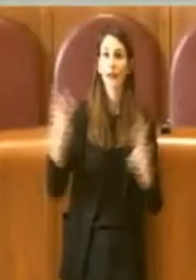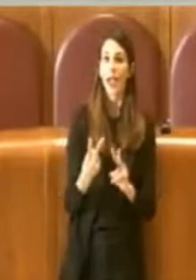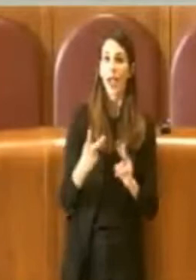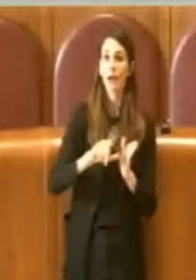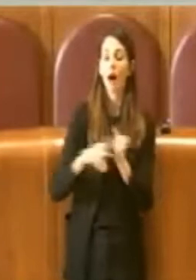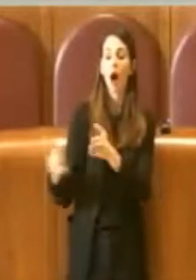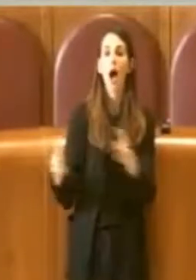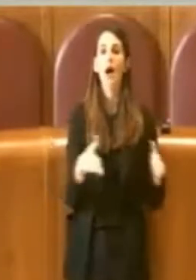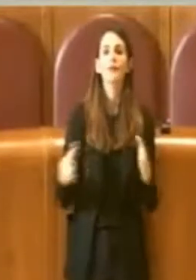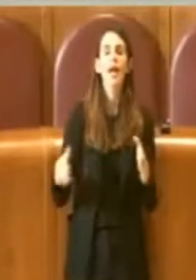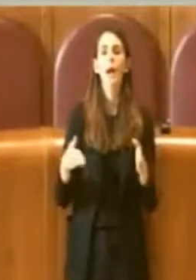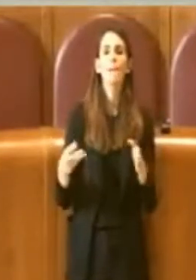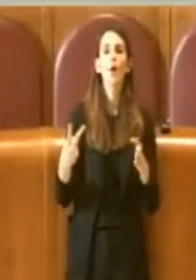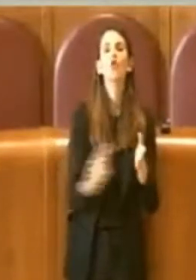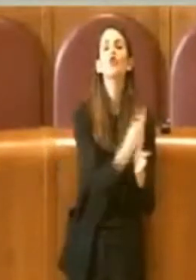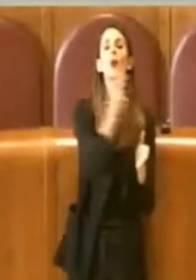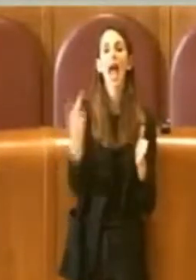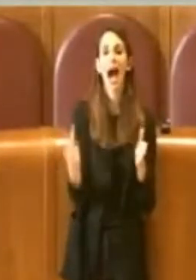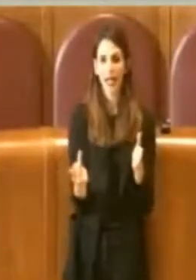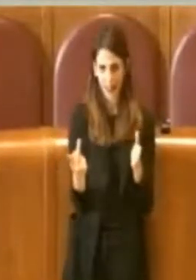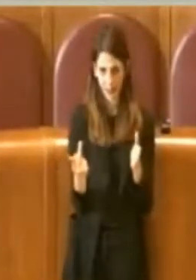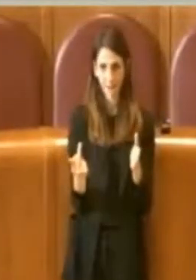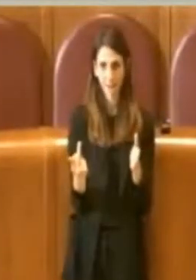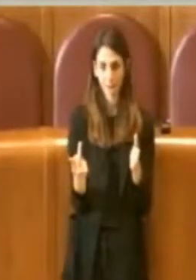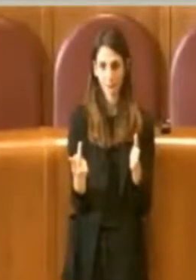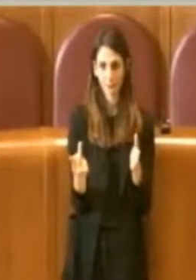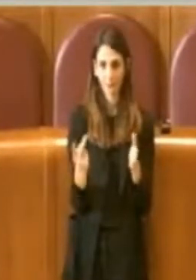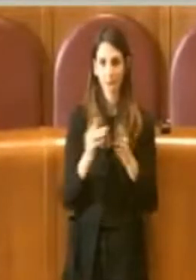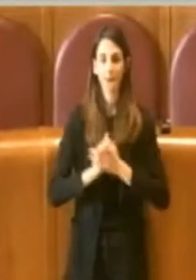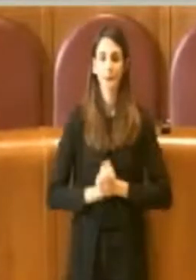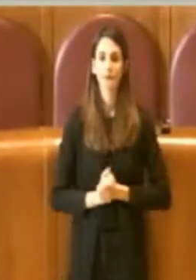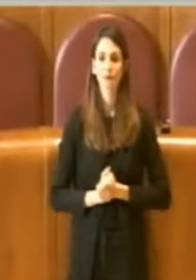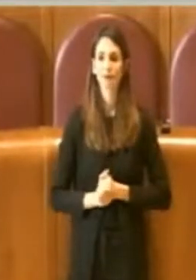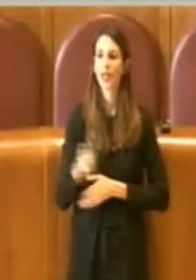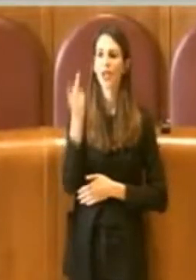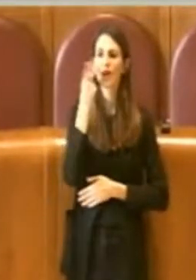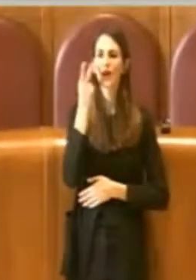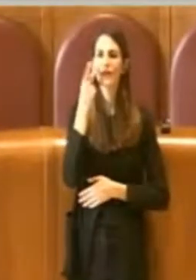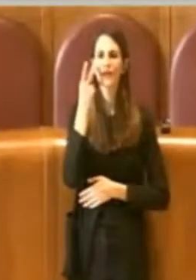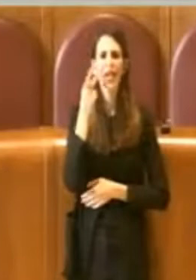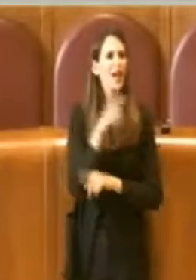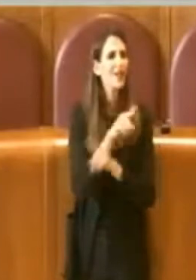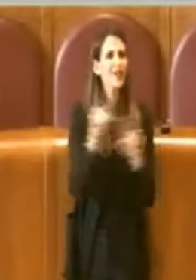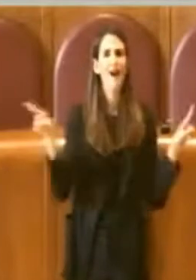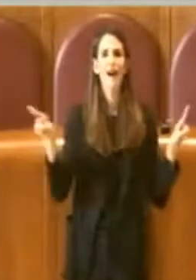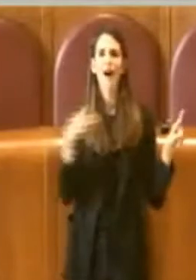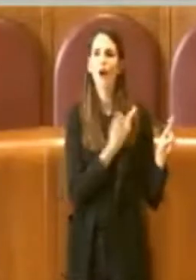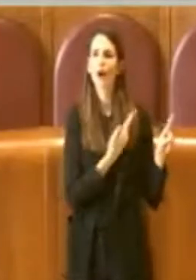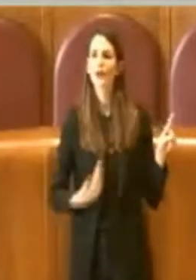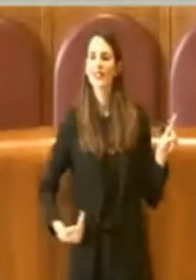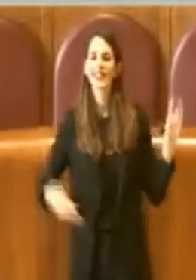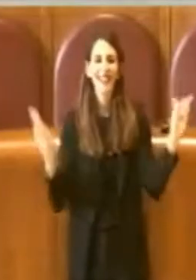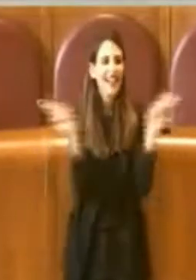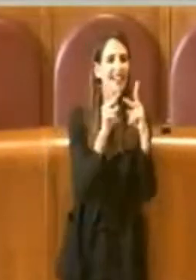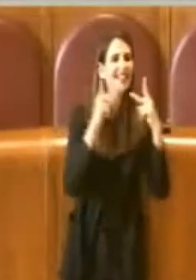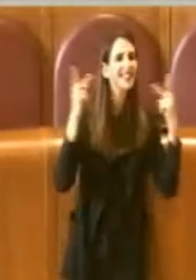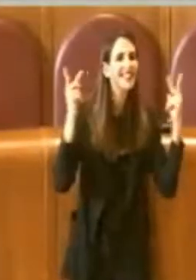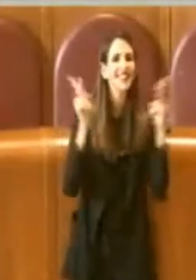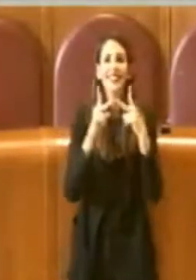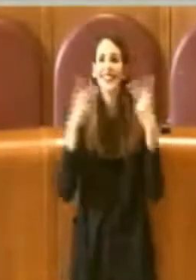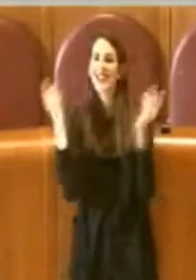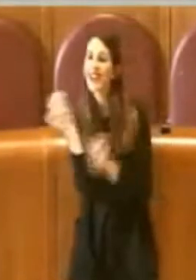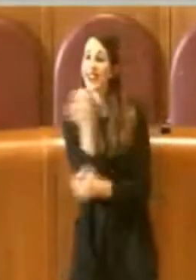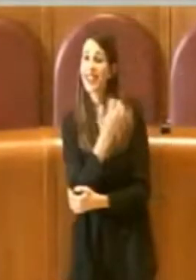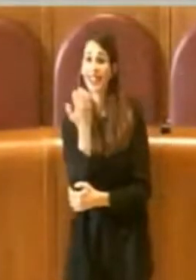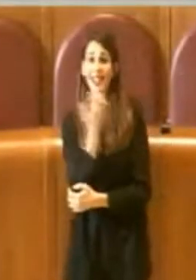quando vede partire i cantieri. Vedo consiglieri che sorridono, ma in realtà sono i tempi necessari